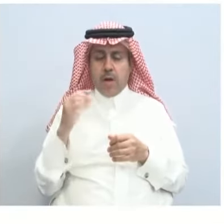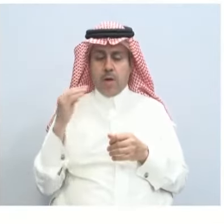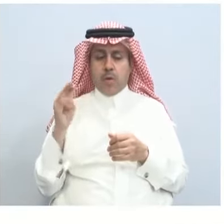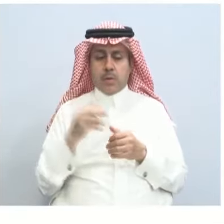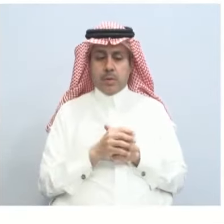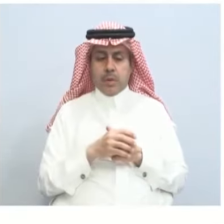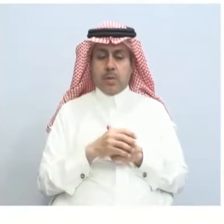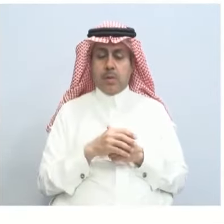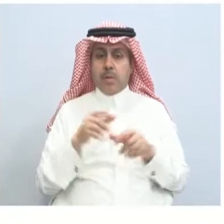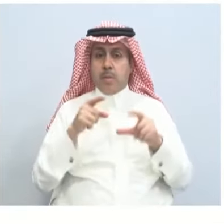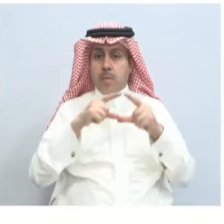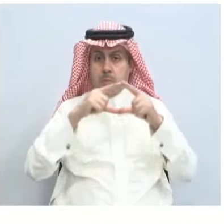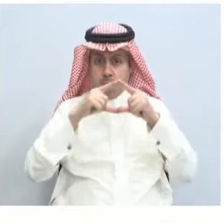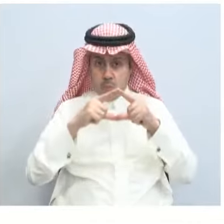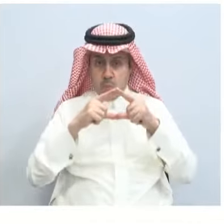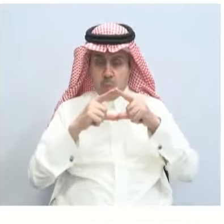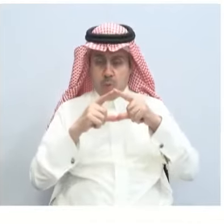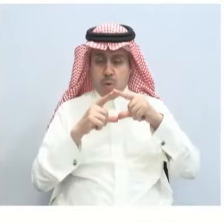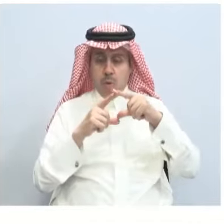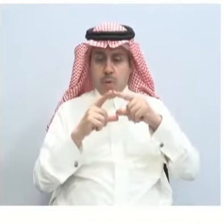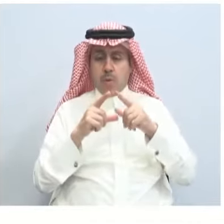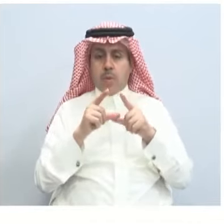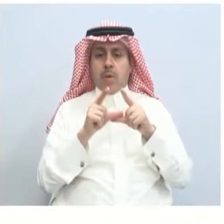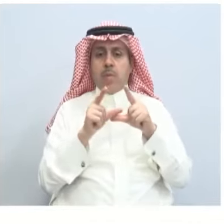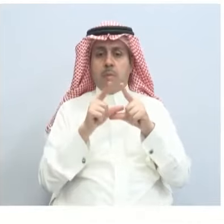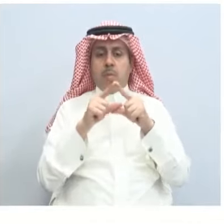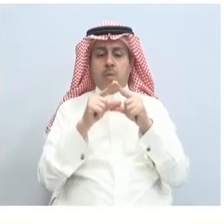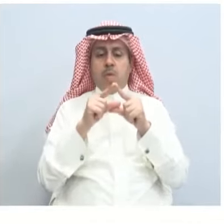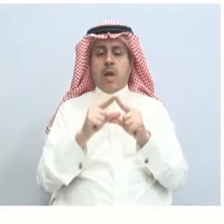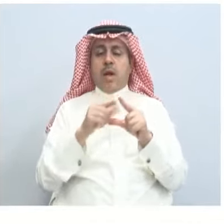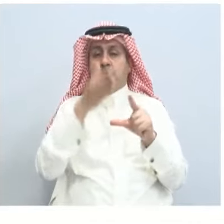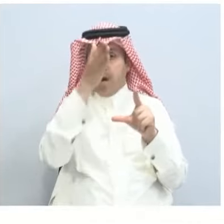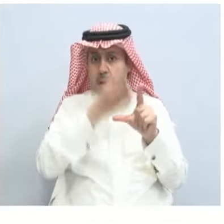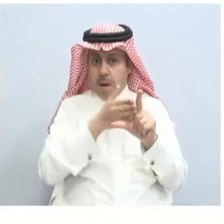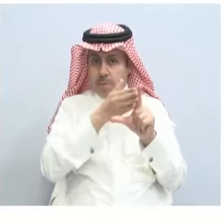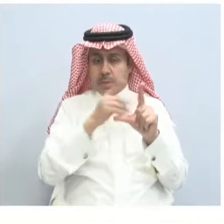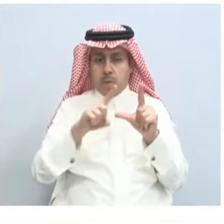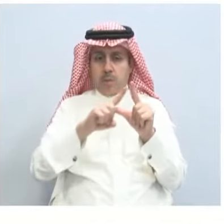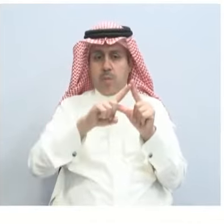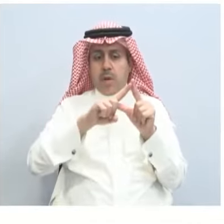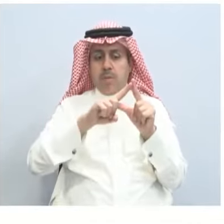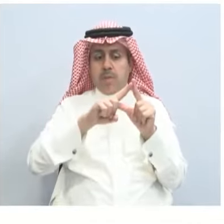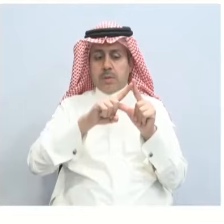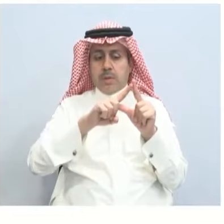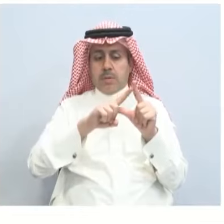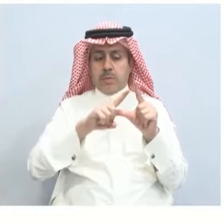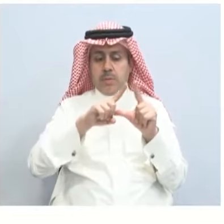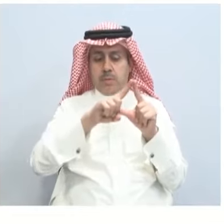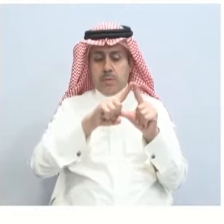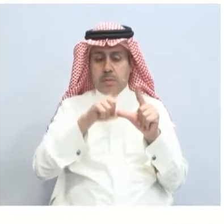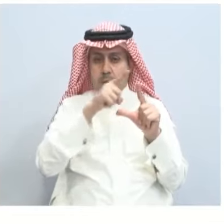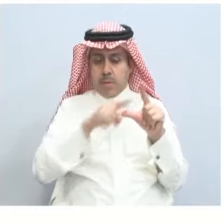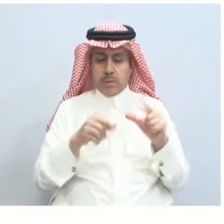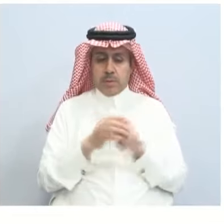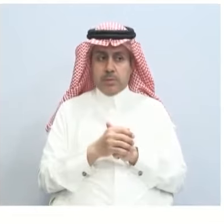قائم الزاويه فبالتالي راح اقول ان هذه عباره عن تس تربيع ز 12 تربيع جذر 9 تربيع